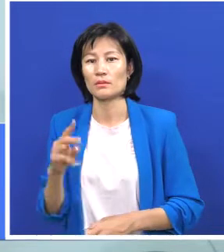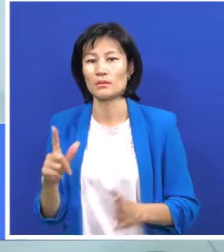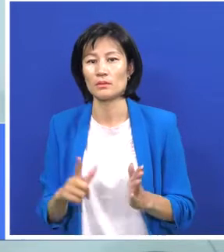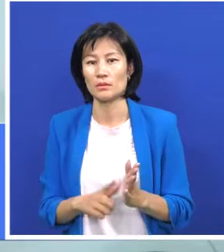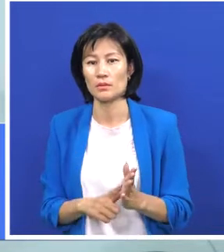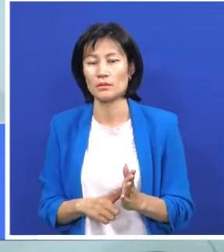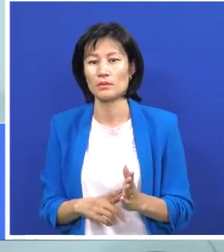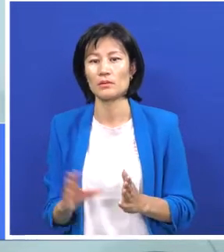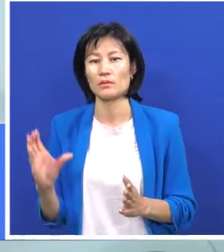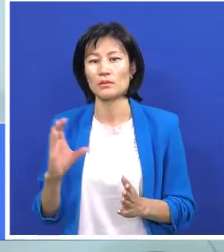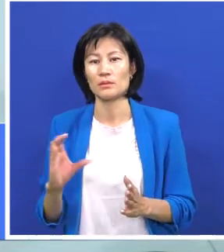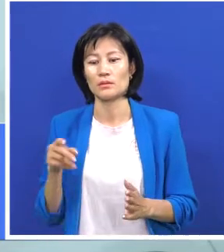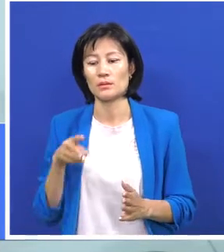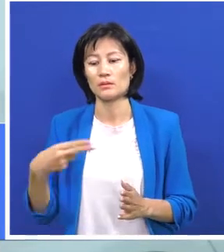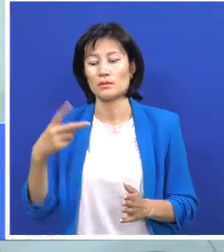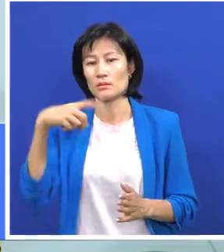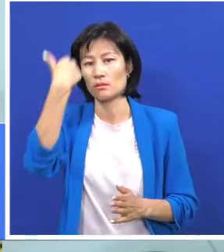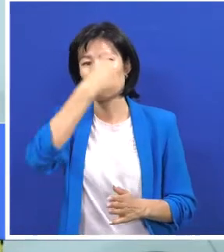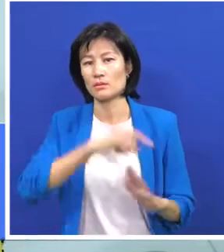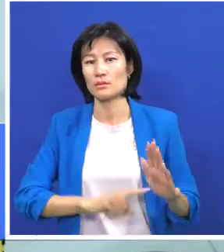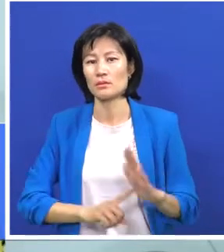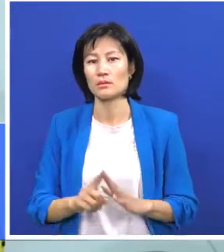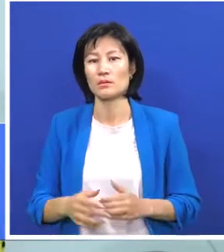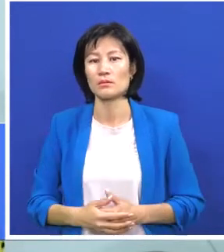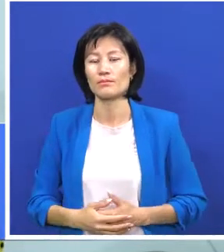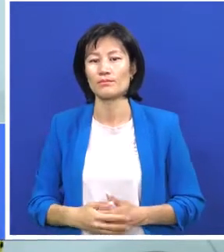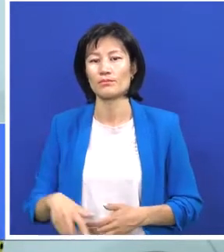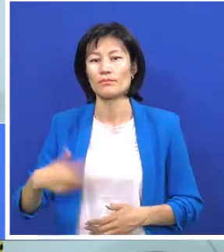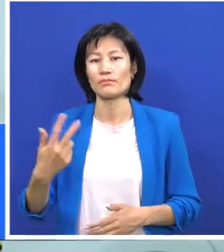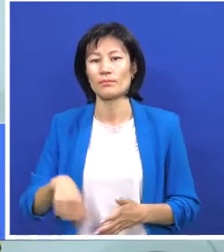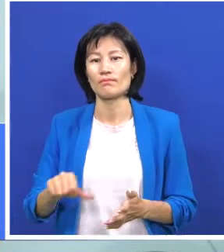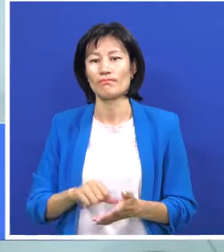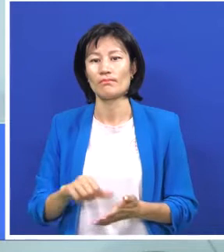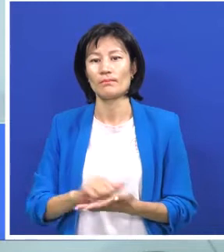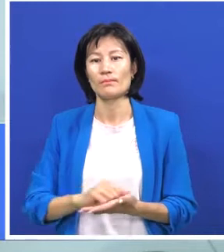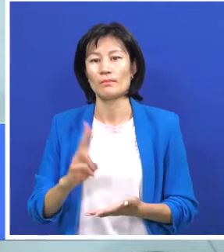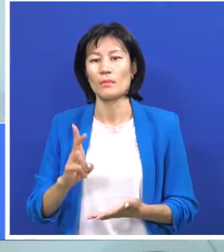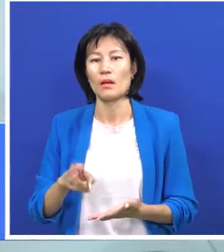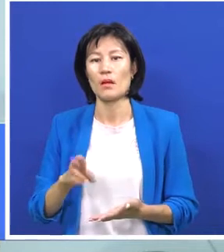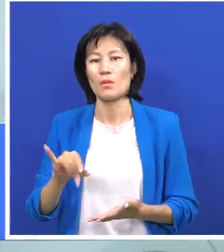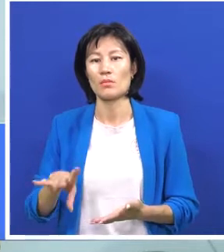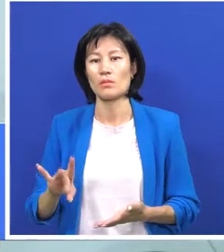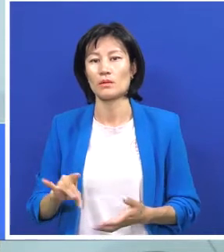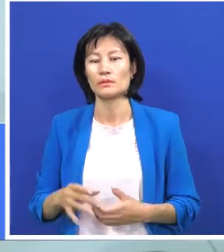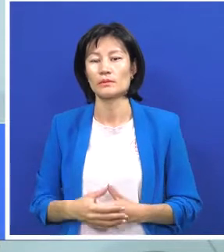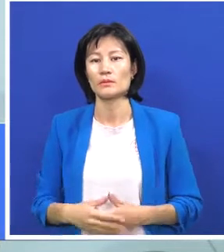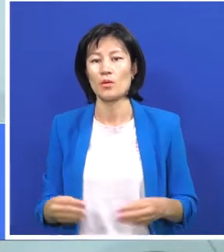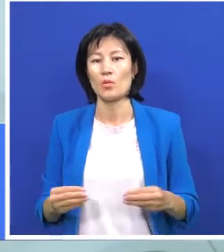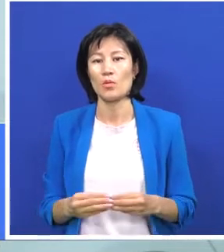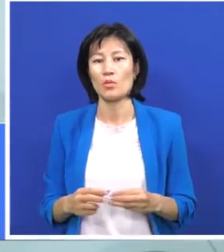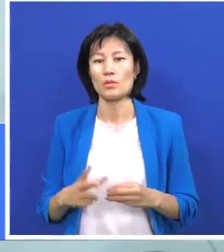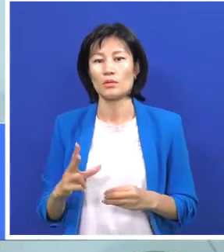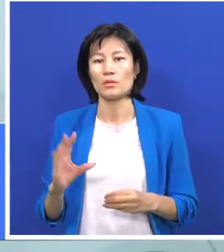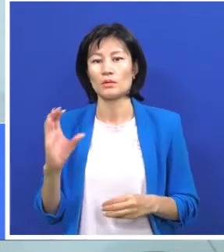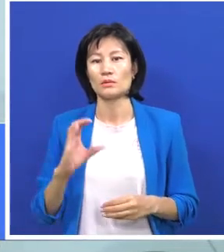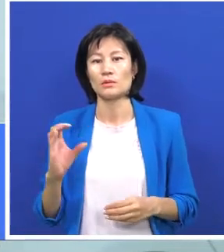7-ші 42-те 2020 жылы шыққан 36-шы қаулысы, одан кейін 13-ші